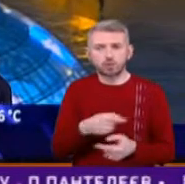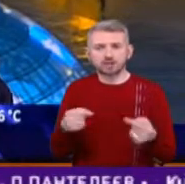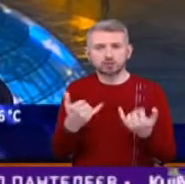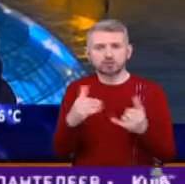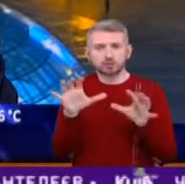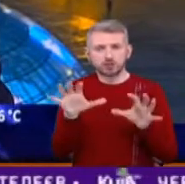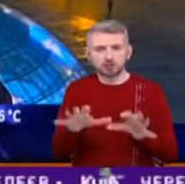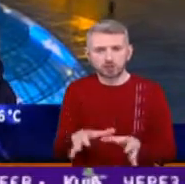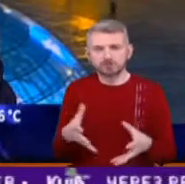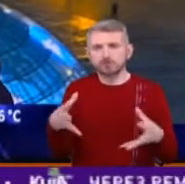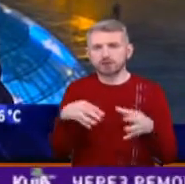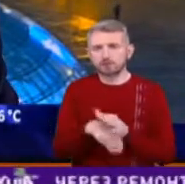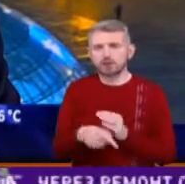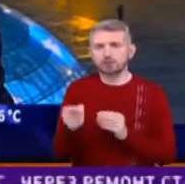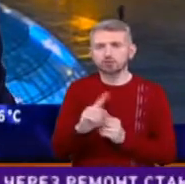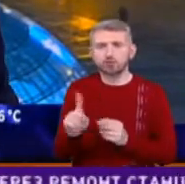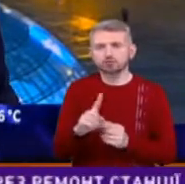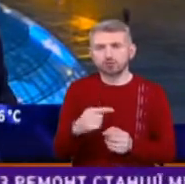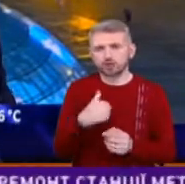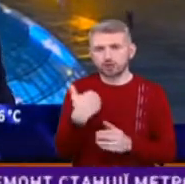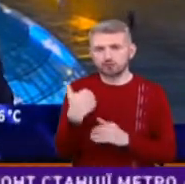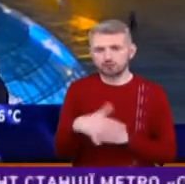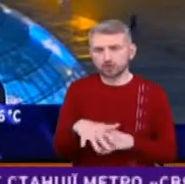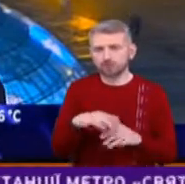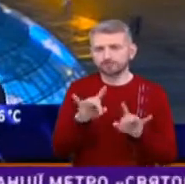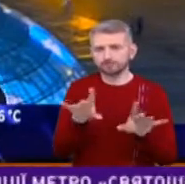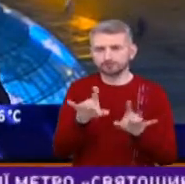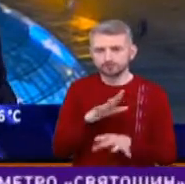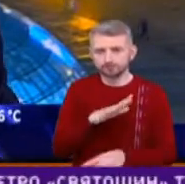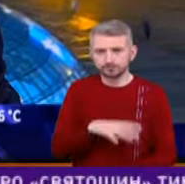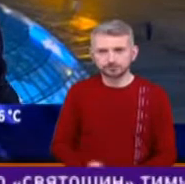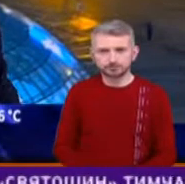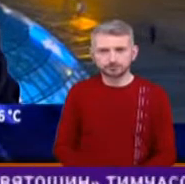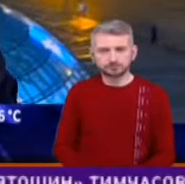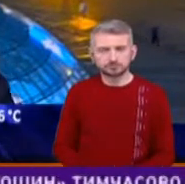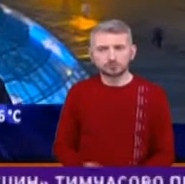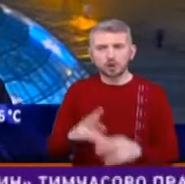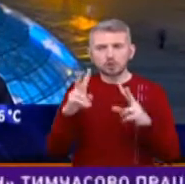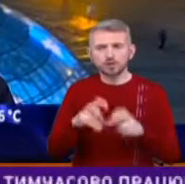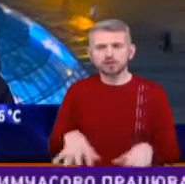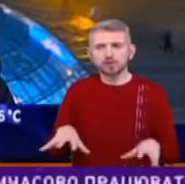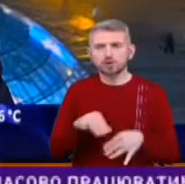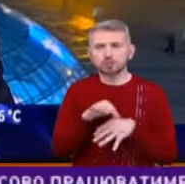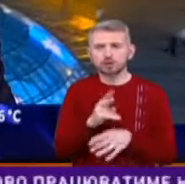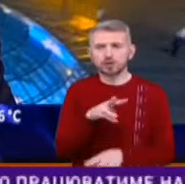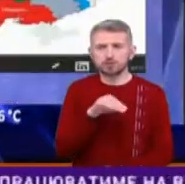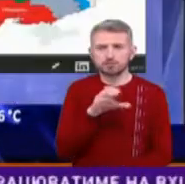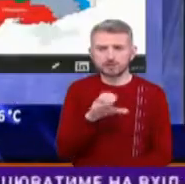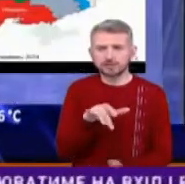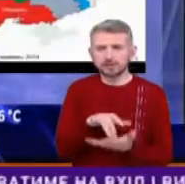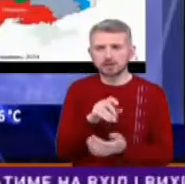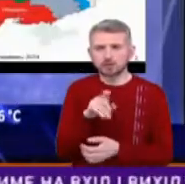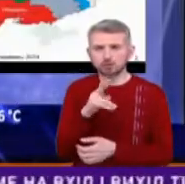чинного законодавства в рамках того процесу, який я вже проартикулював. Його наявність. Отже, дослідження спільно провели КМІС, Центр Розумкова